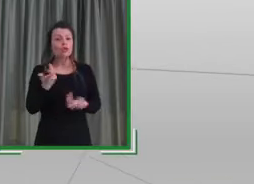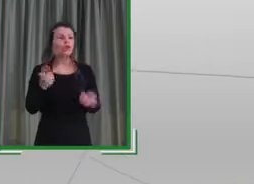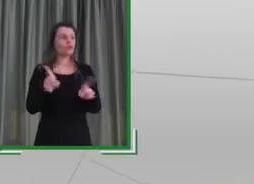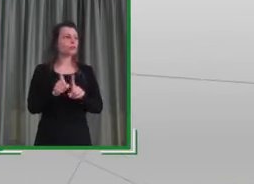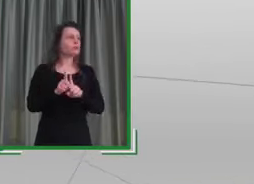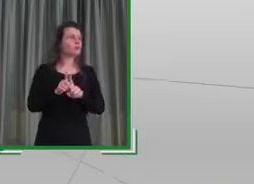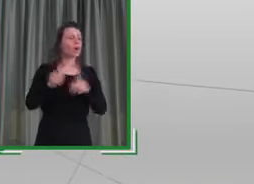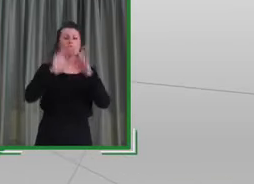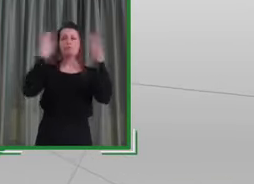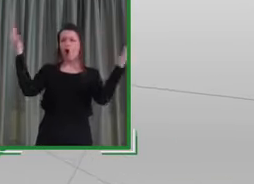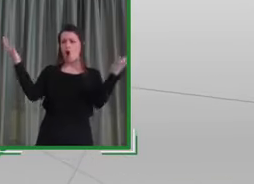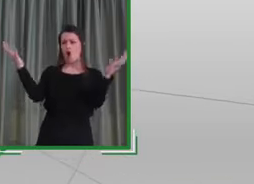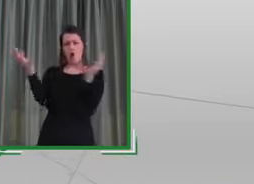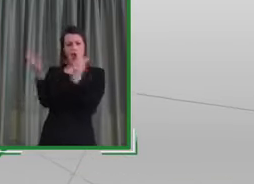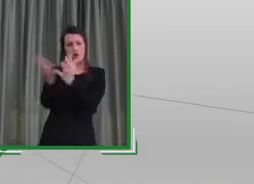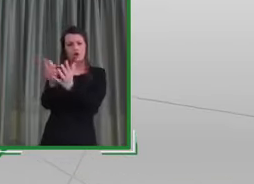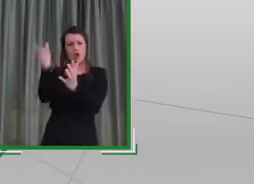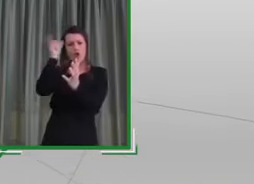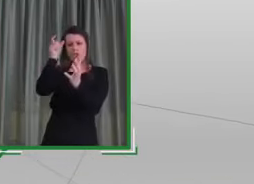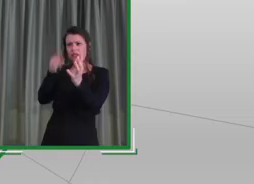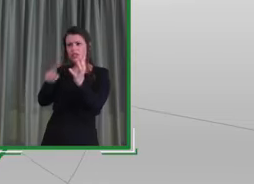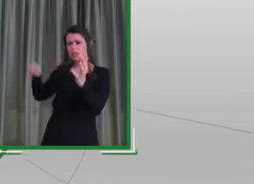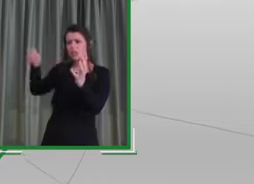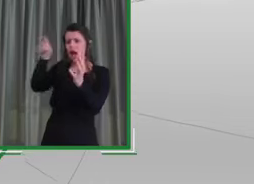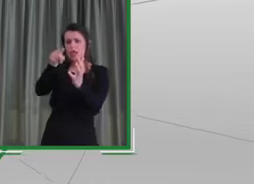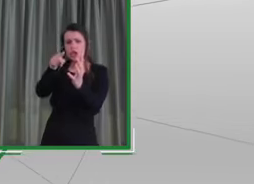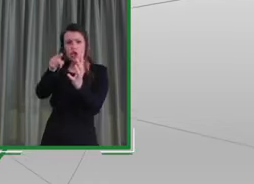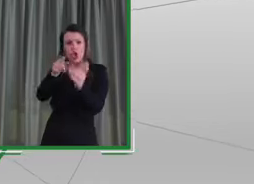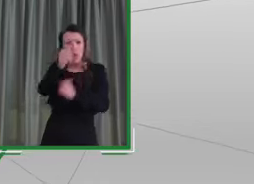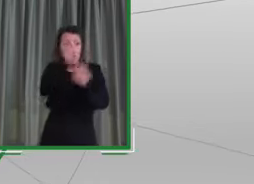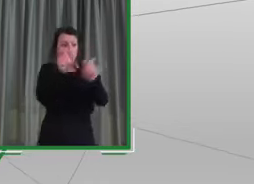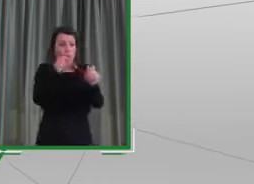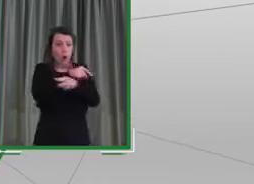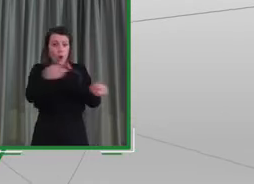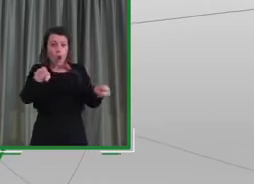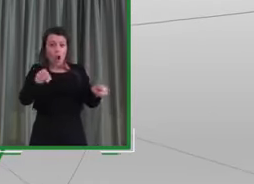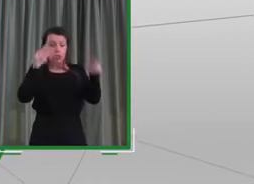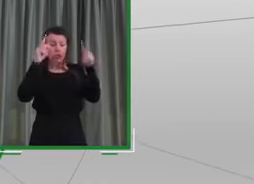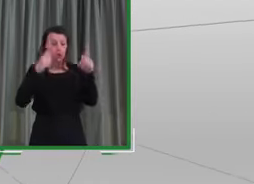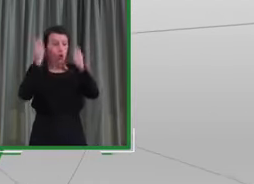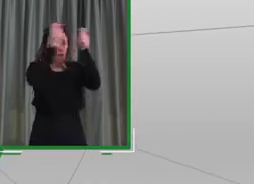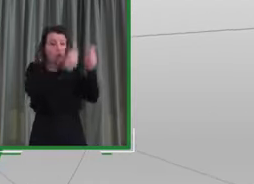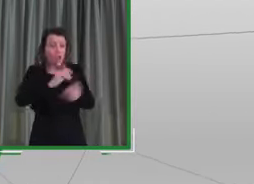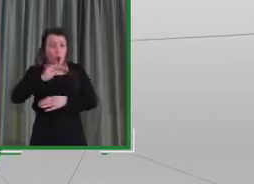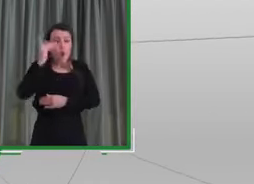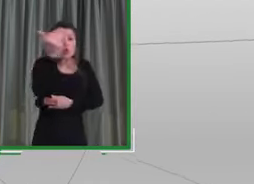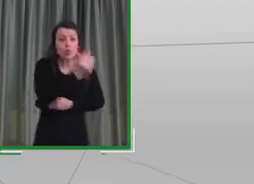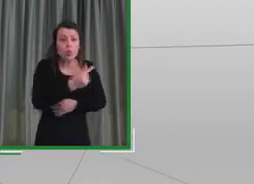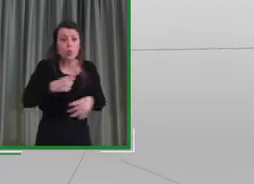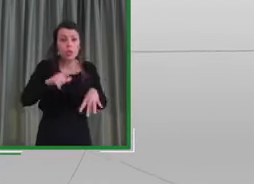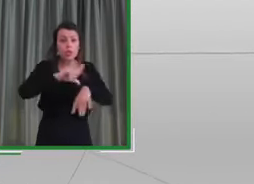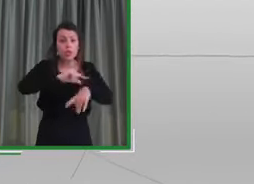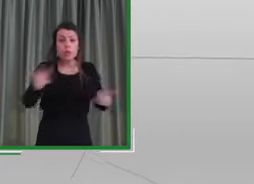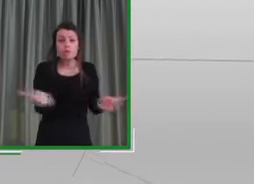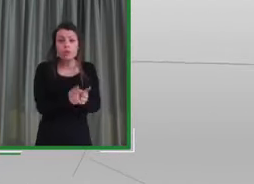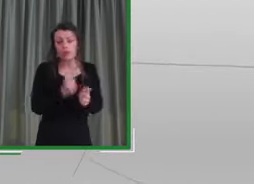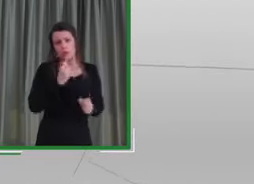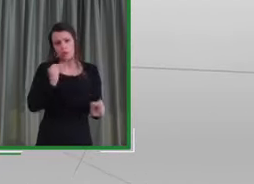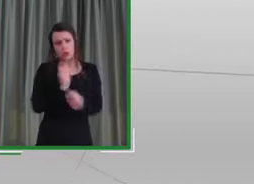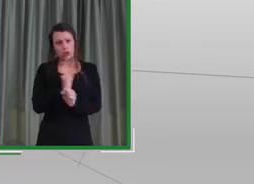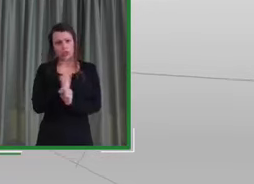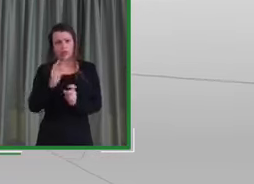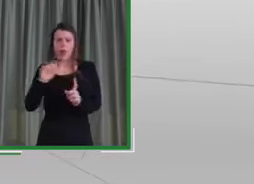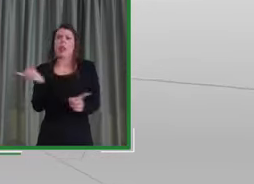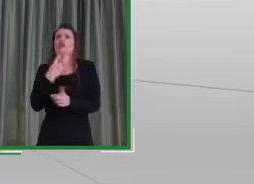testare contemporaneamente tutta la popolazione ma è possibile riuscire a dare un dato anche se non